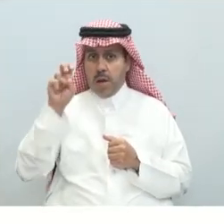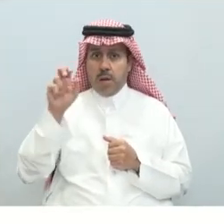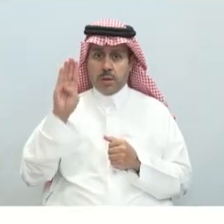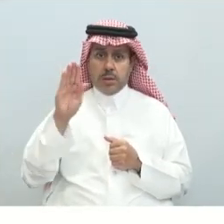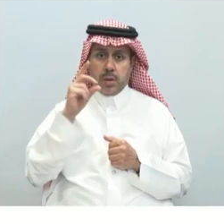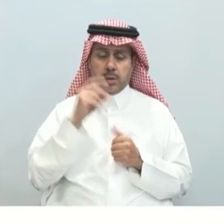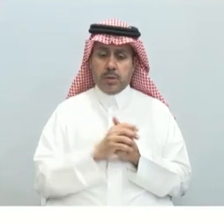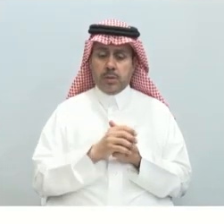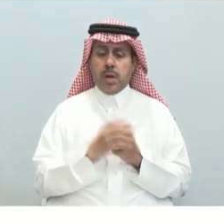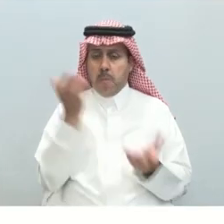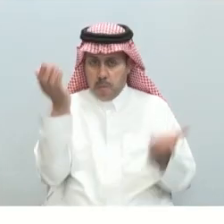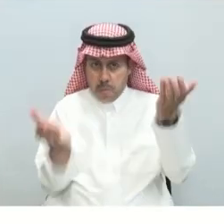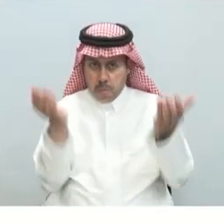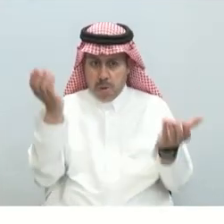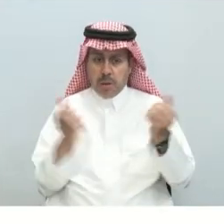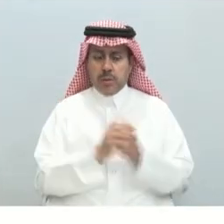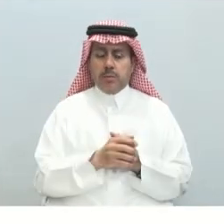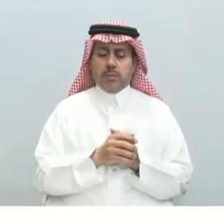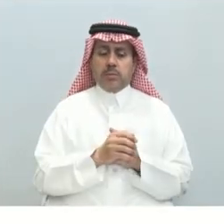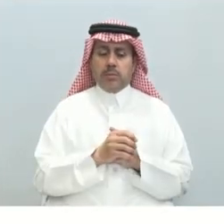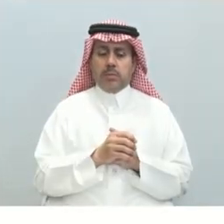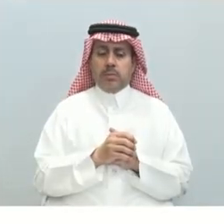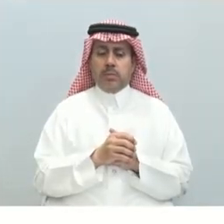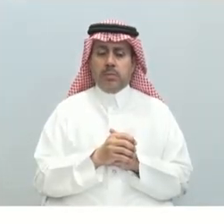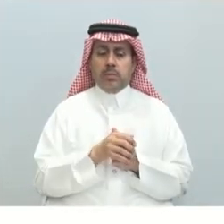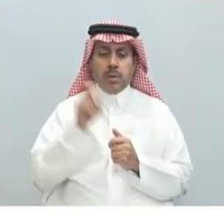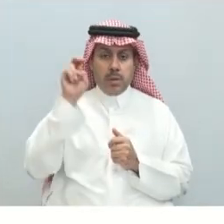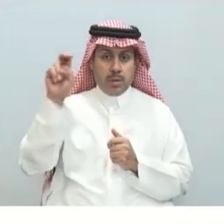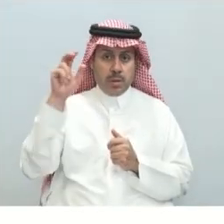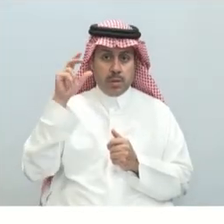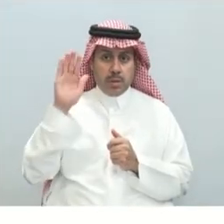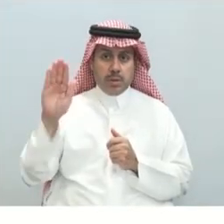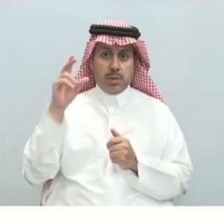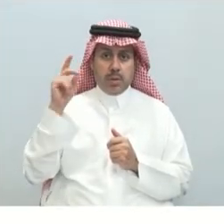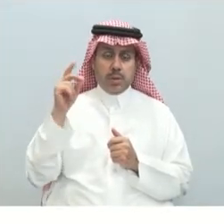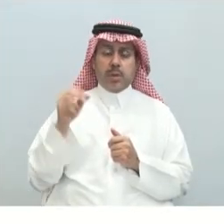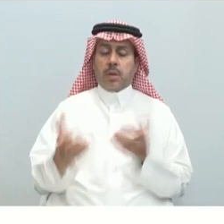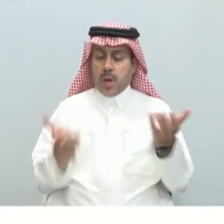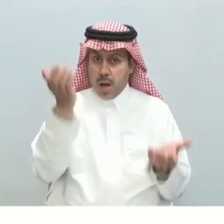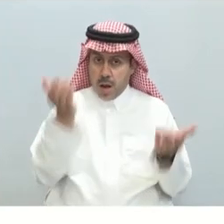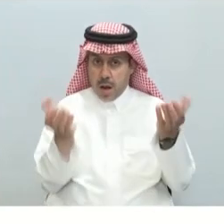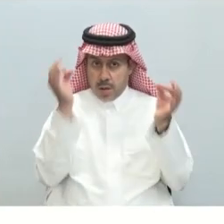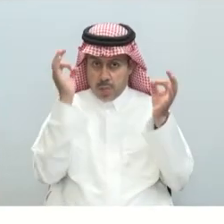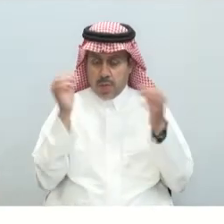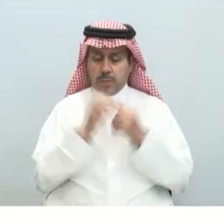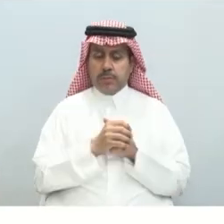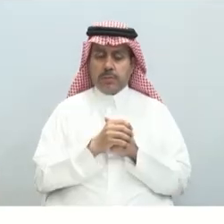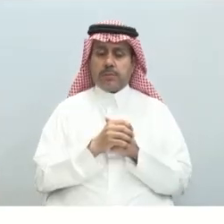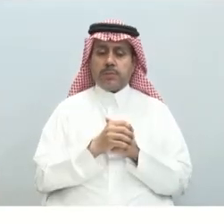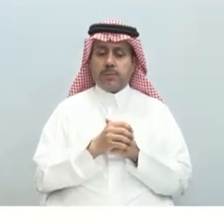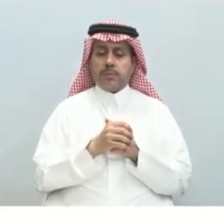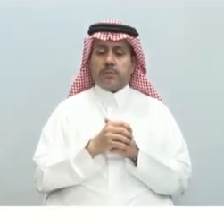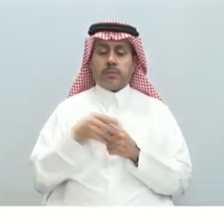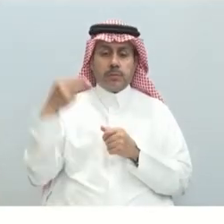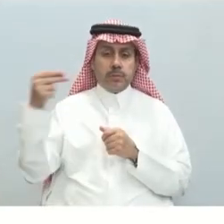هو العدل فالقسط هو العدل يقال القسط يقال العدل فكلاهما يصب في هذا المعنى عند